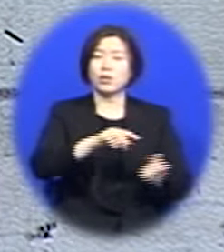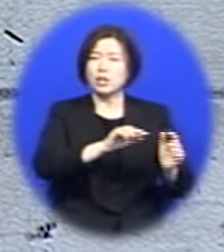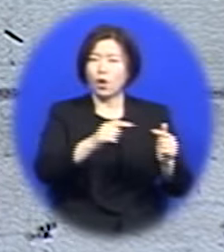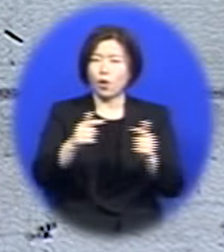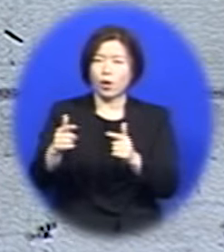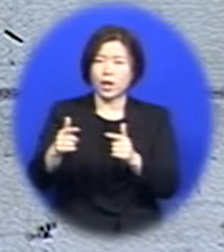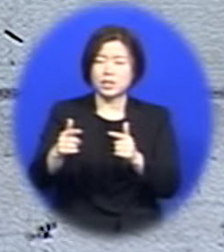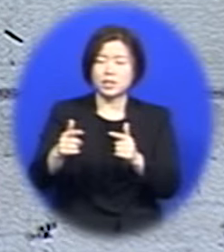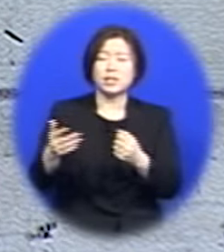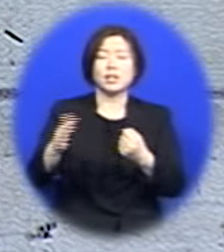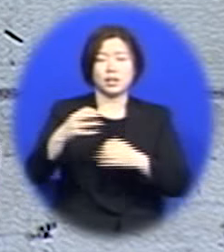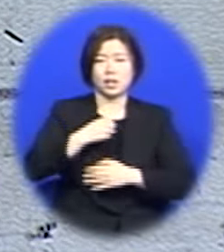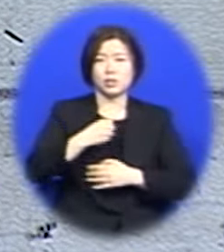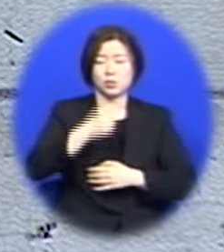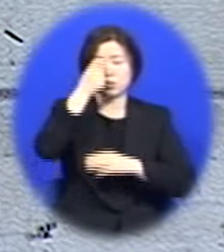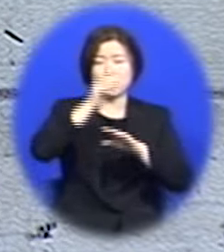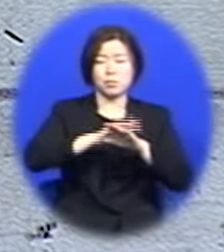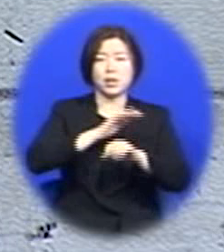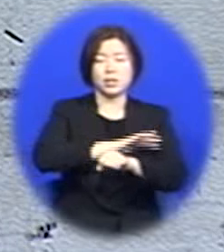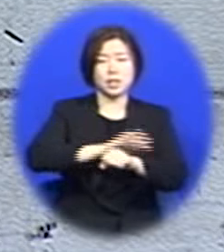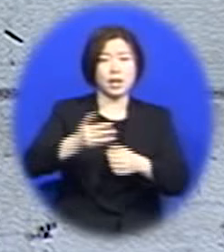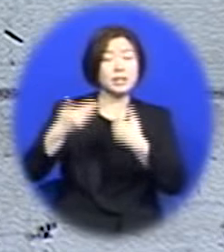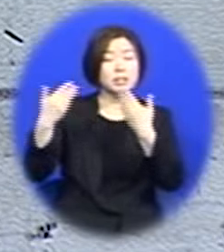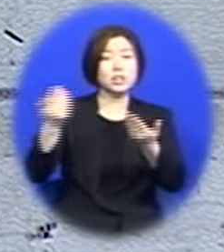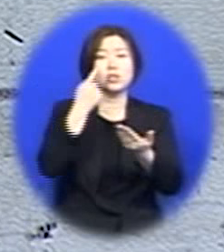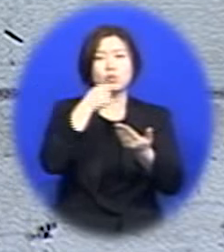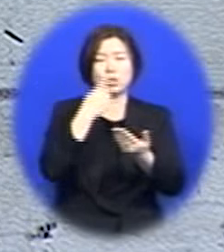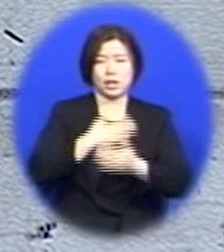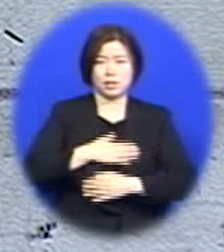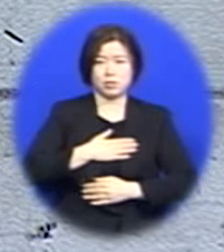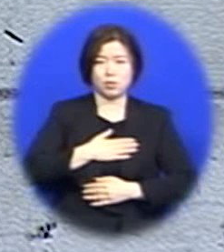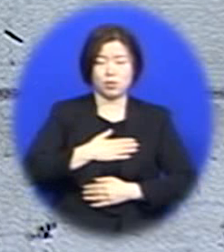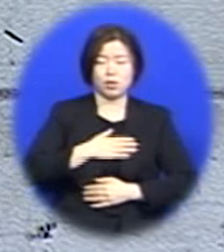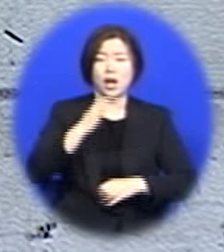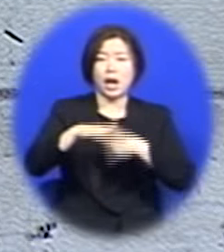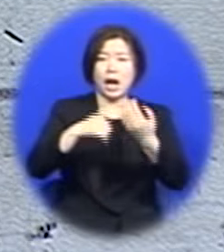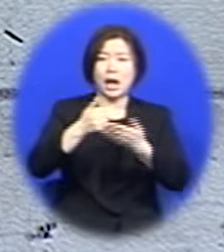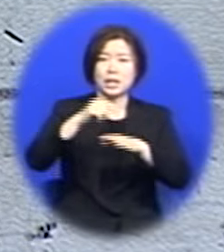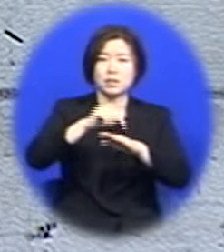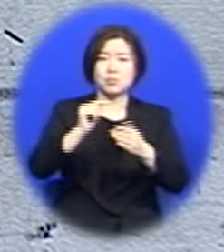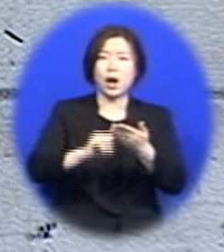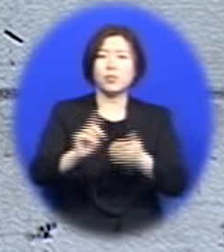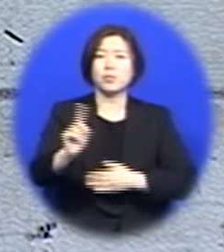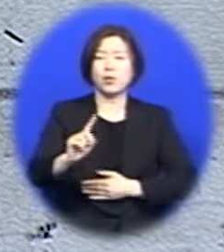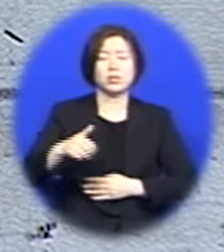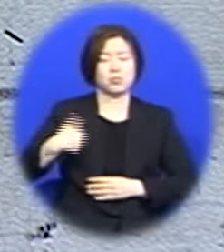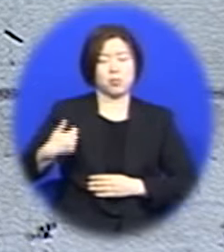알았어요. 진짜 예배가 뭔지를, 하나님의 마음이 뭔지를 몰랐으니까.